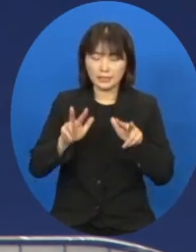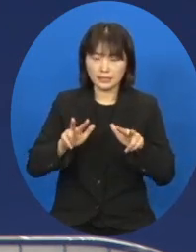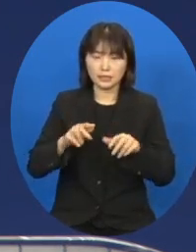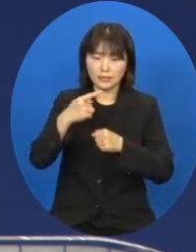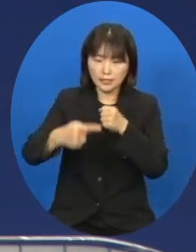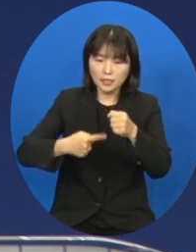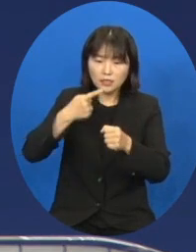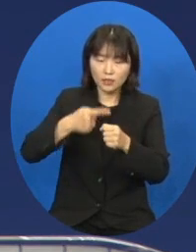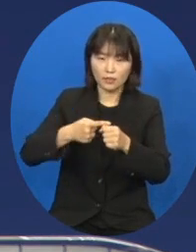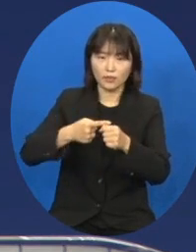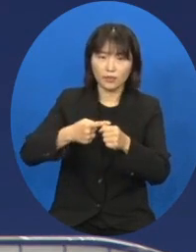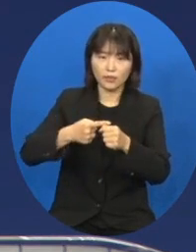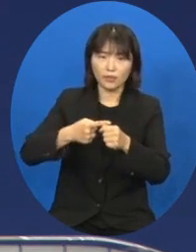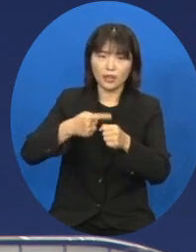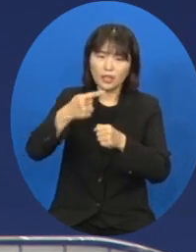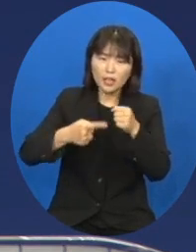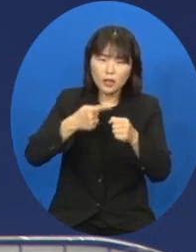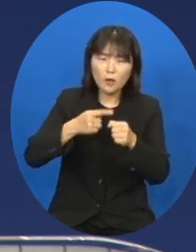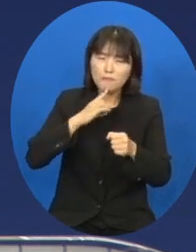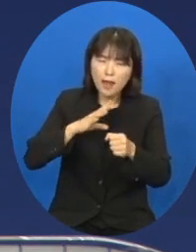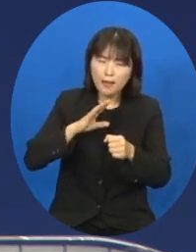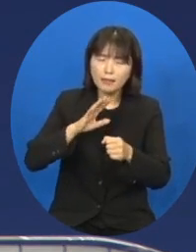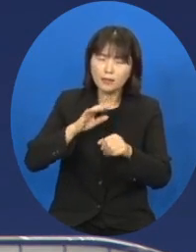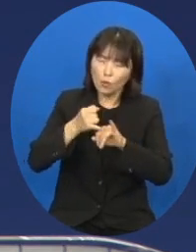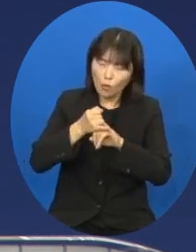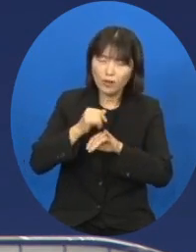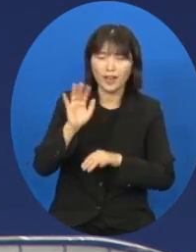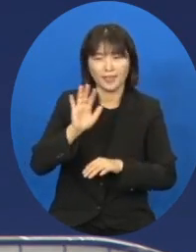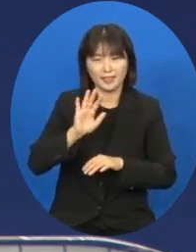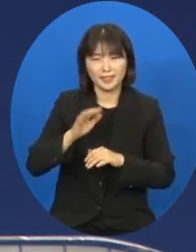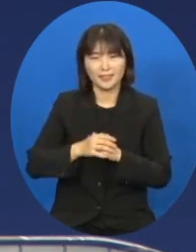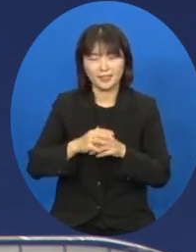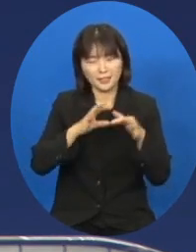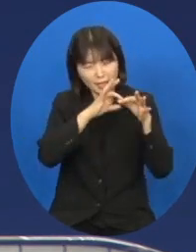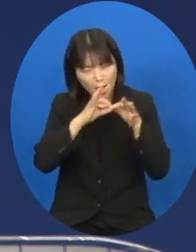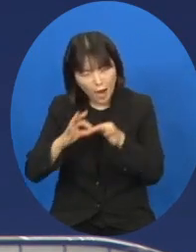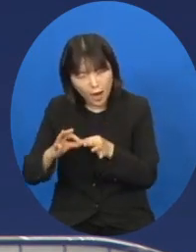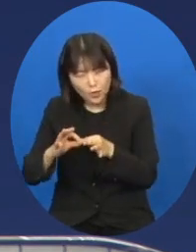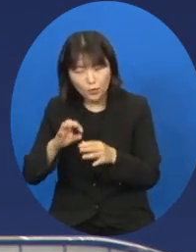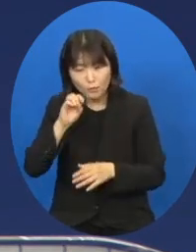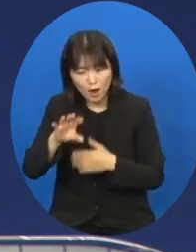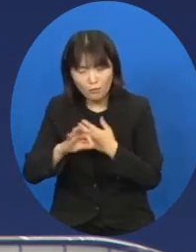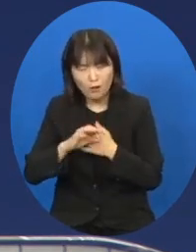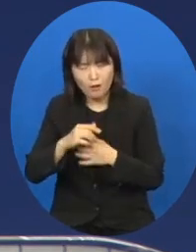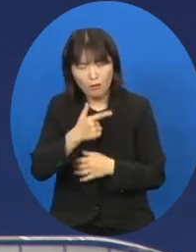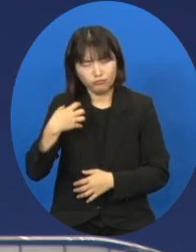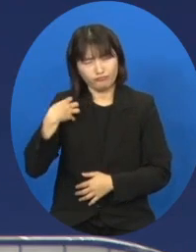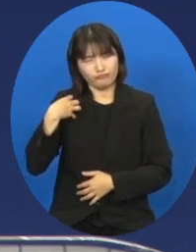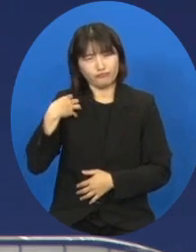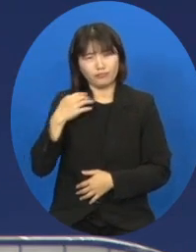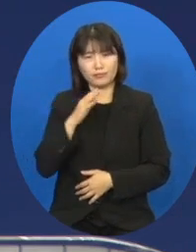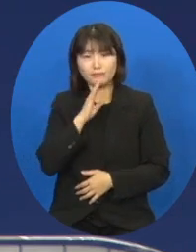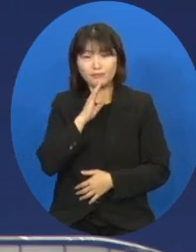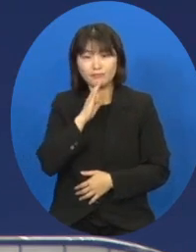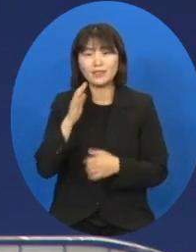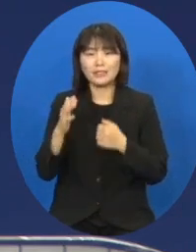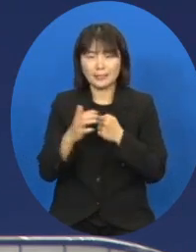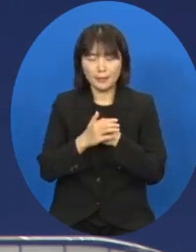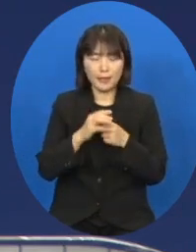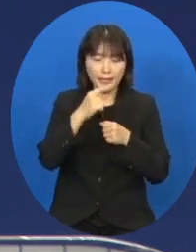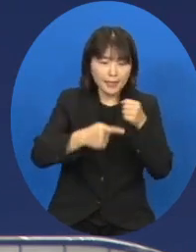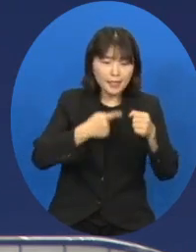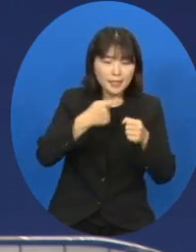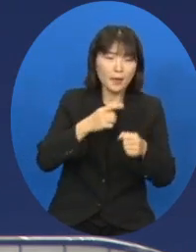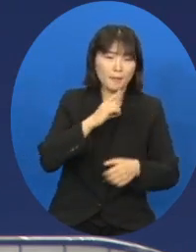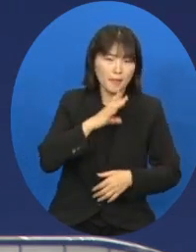1년만이라도, 1년만 하라는 건 아니에요. 계속 하라고 그러니까 너무 부담스러워 하니까, 1년만이라도